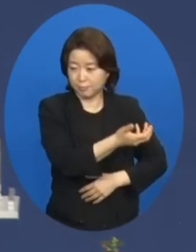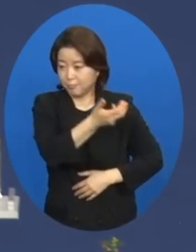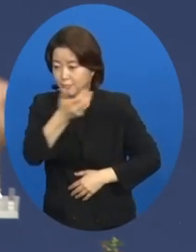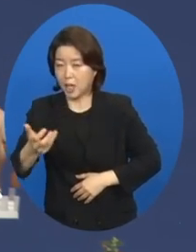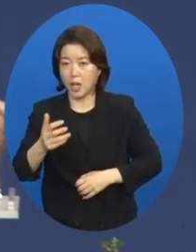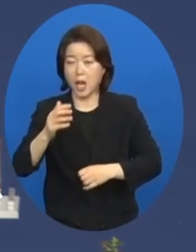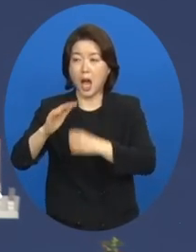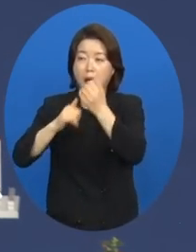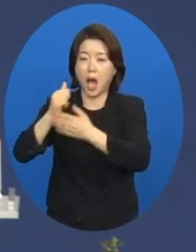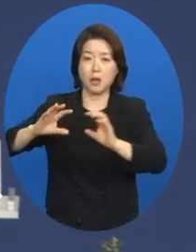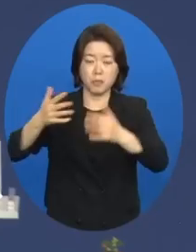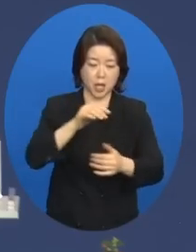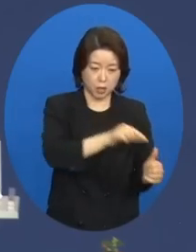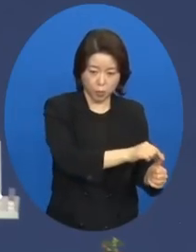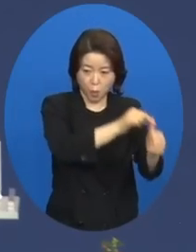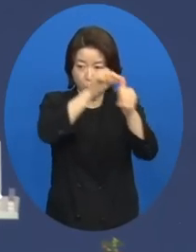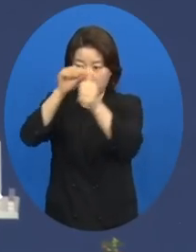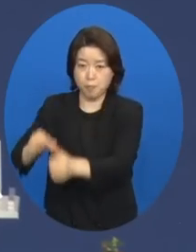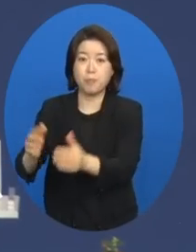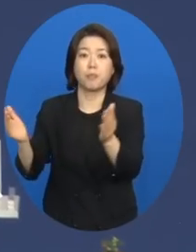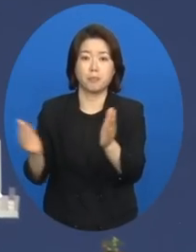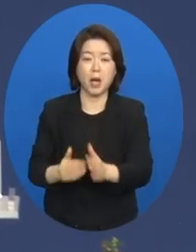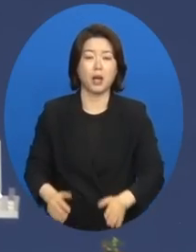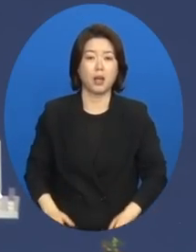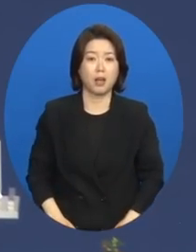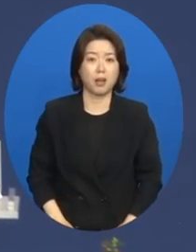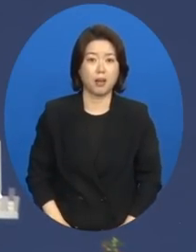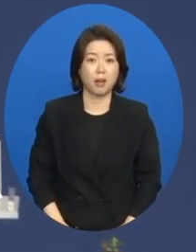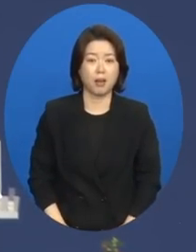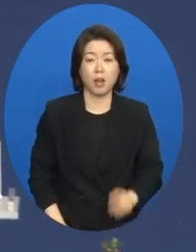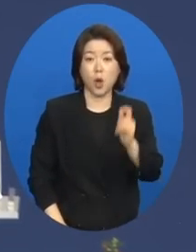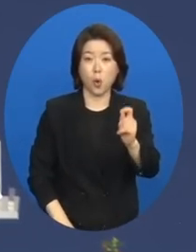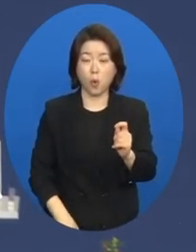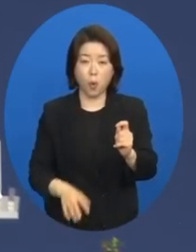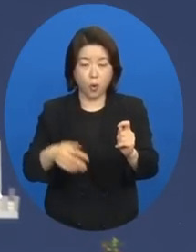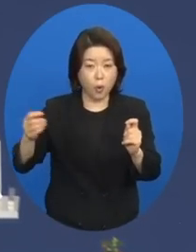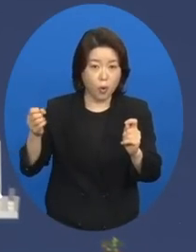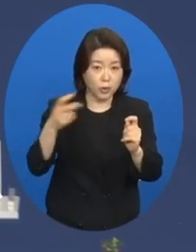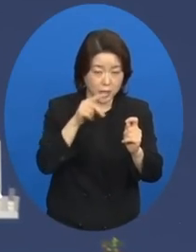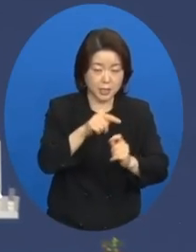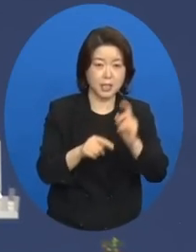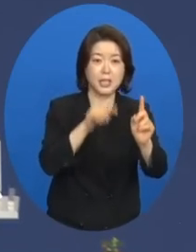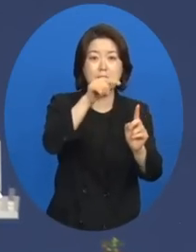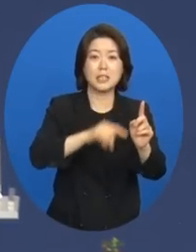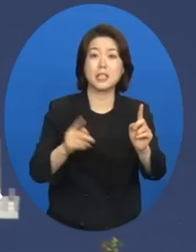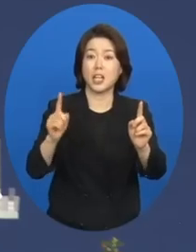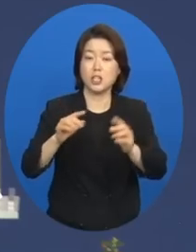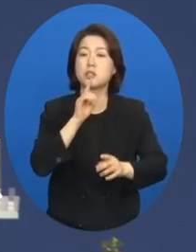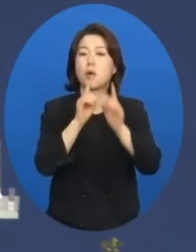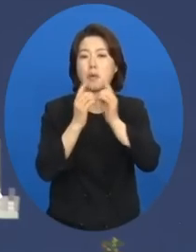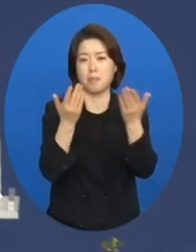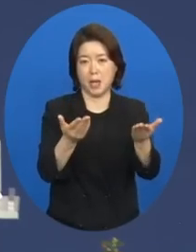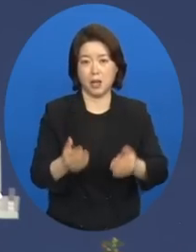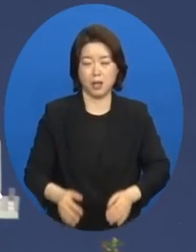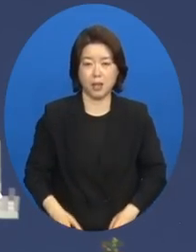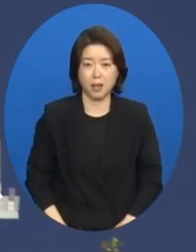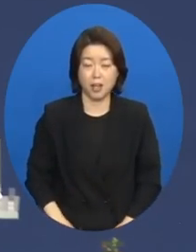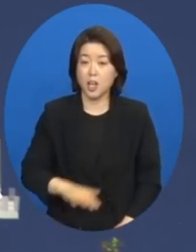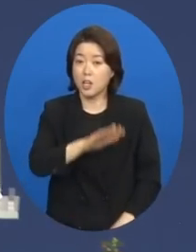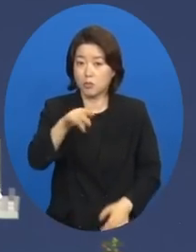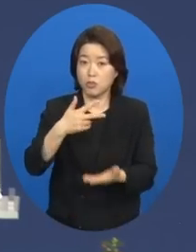나라로 옮기셨다. 골로새서 1장 13절의 말씀입니다. 그래서 주님이 우리